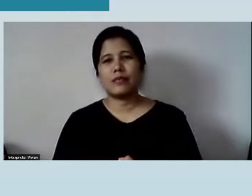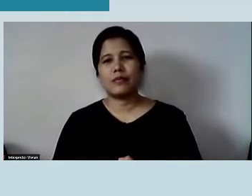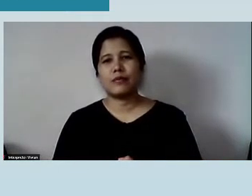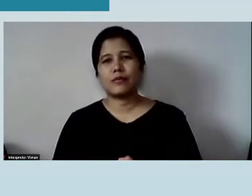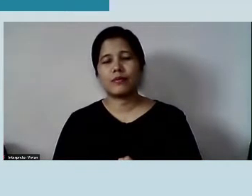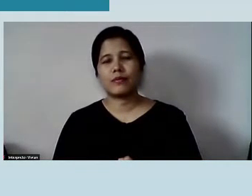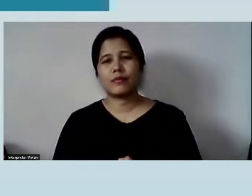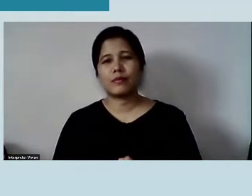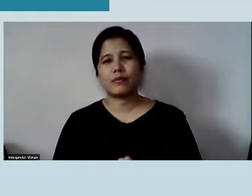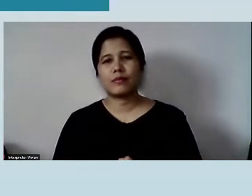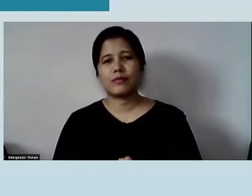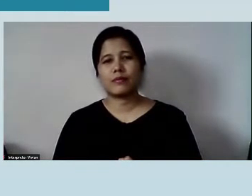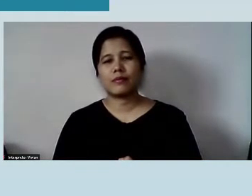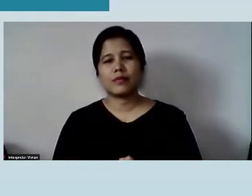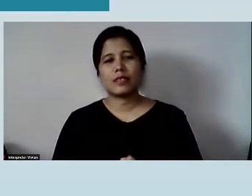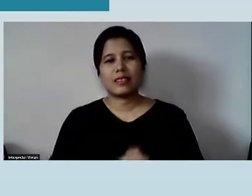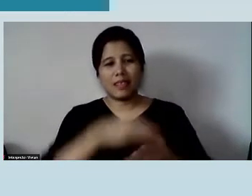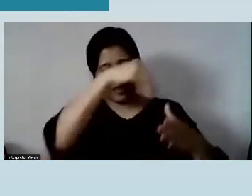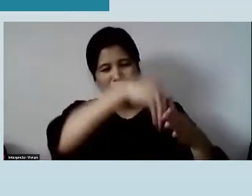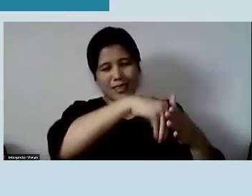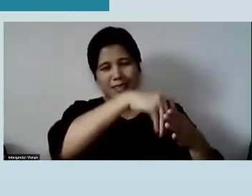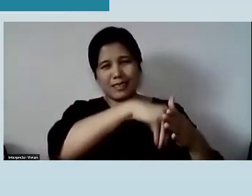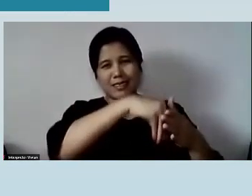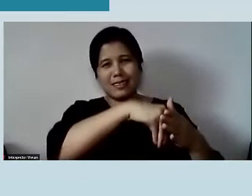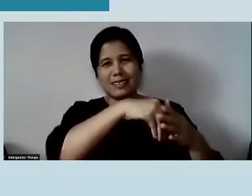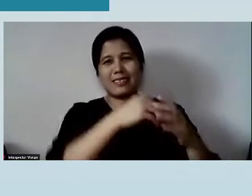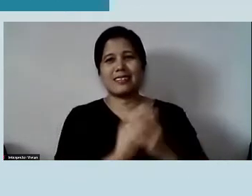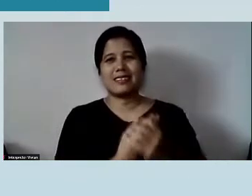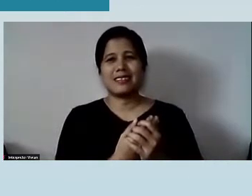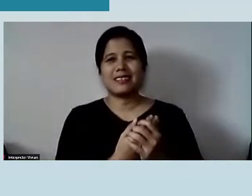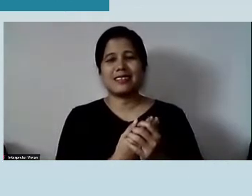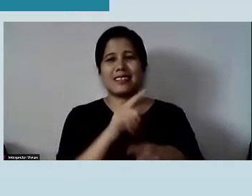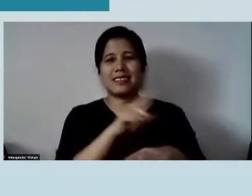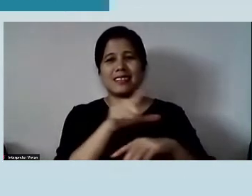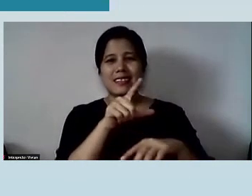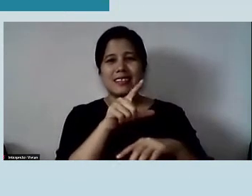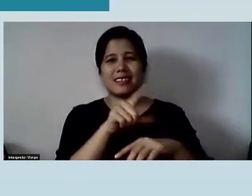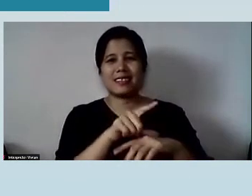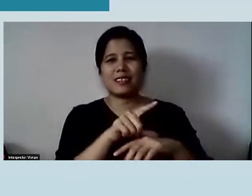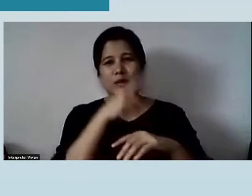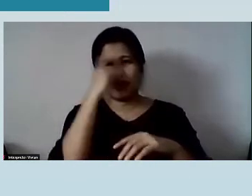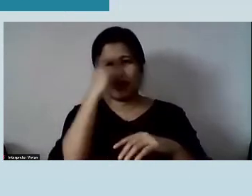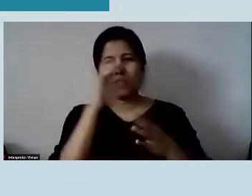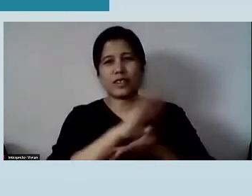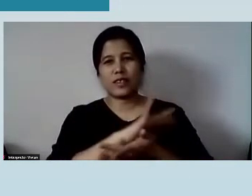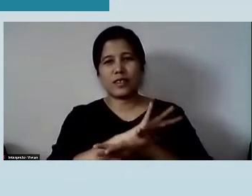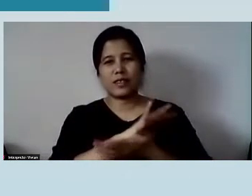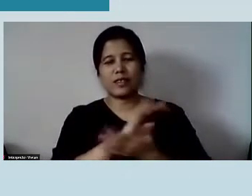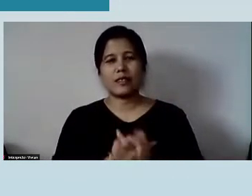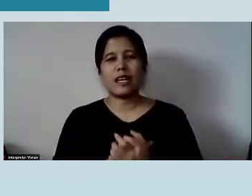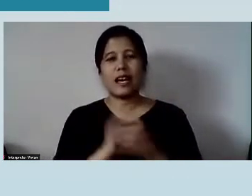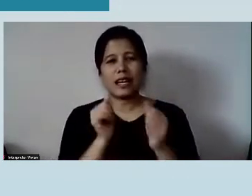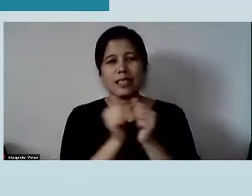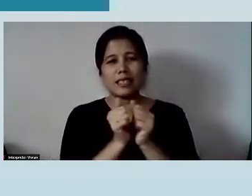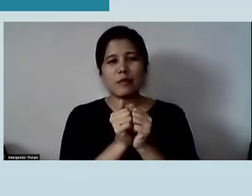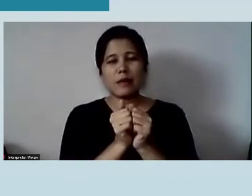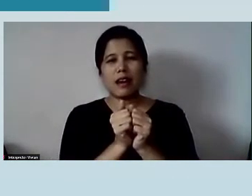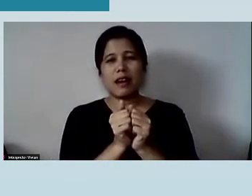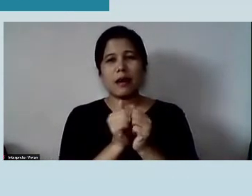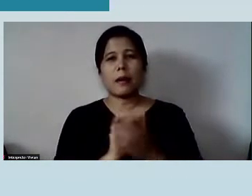na ibabaon mo doon or ililibing sa cemetery dahil sa COVID. And then kasama po dyan